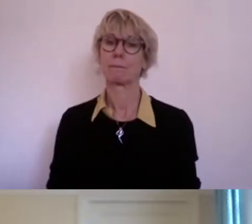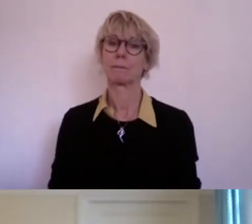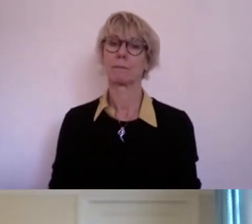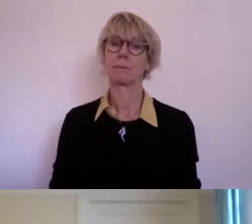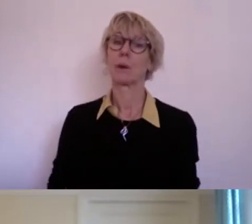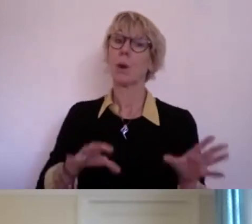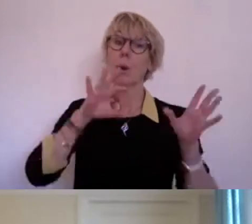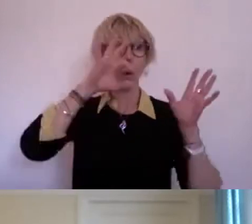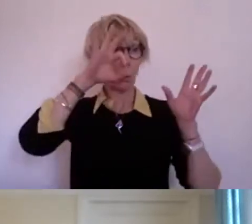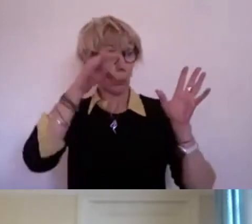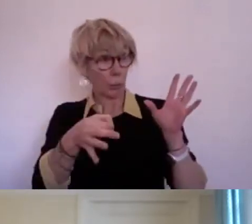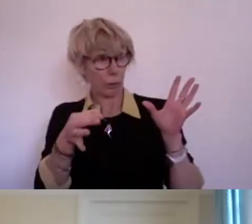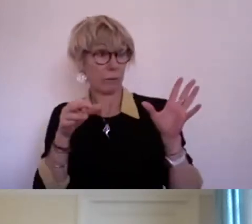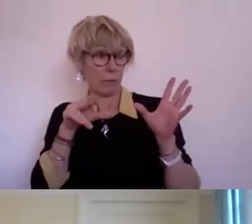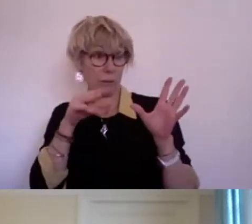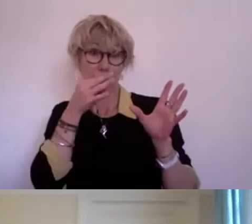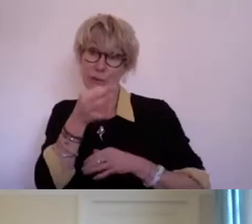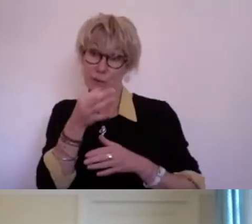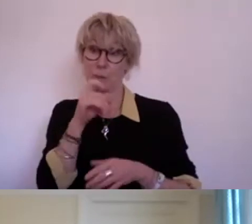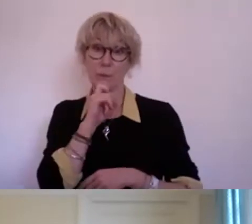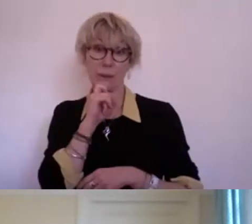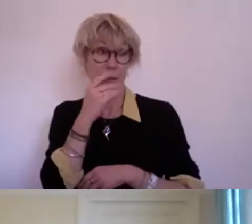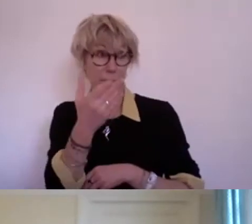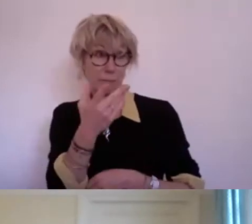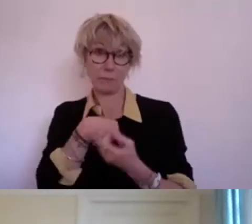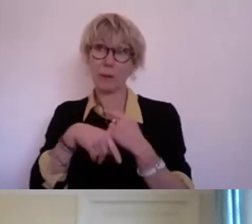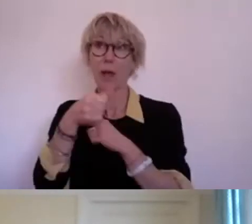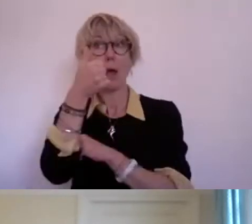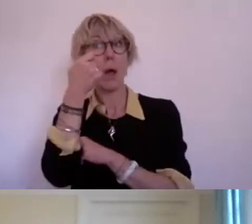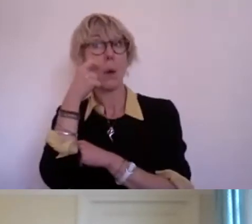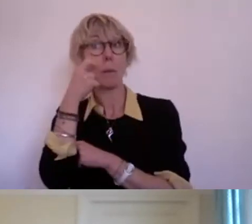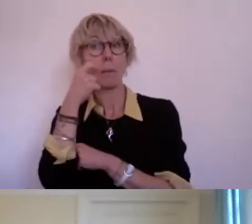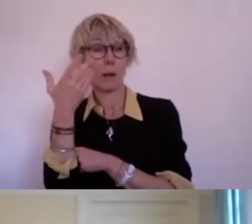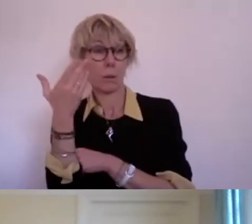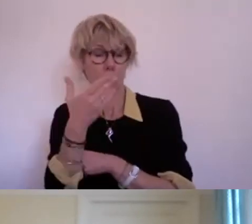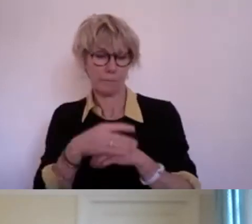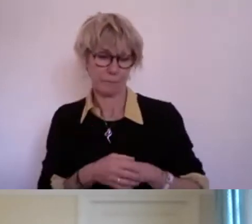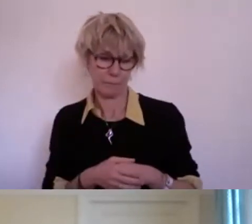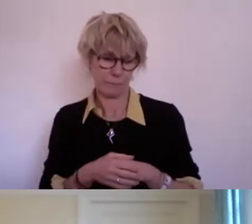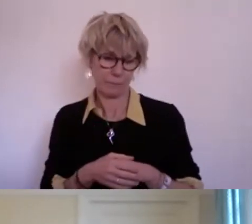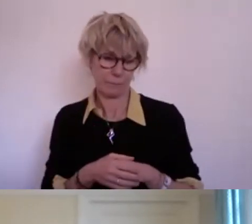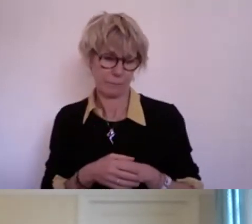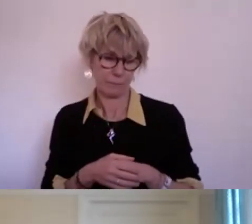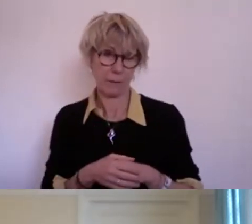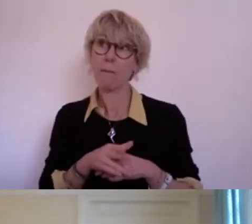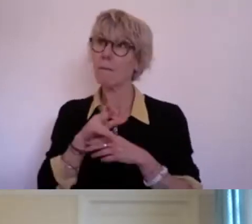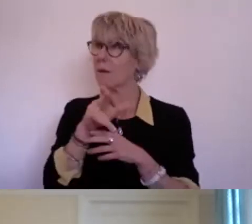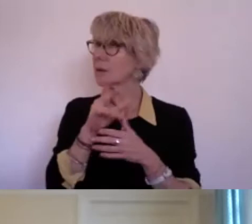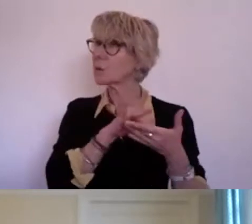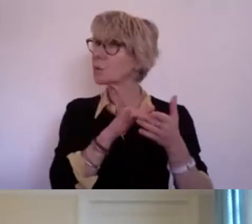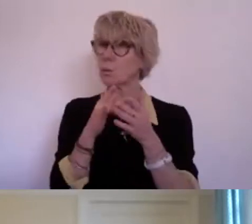Oui, effectivement, comme je l'indiquais tout à l'heure, l'un des constats que j'ai pu faire, c'est la perdurance de certaines